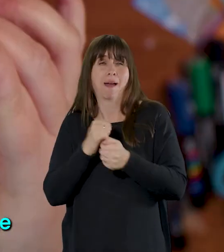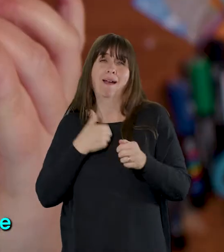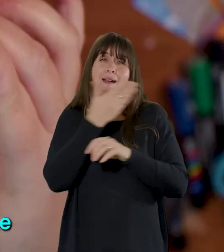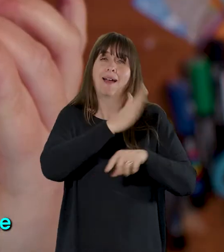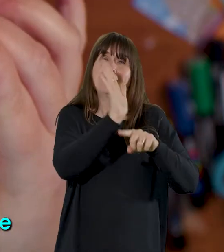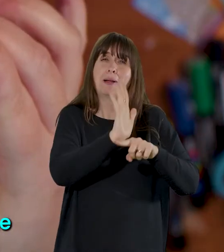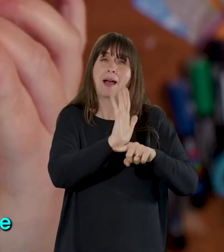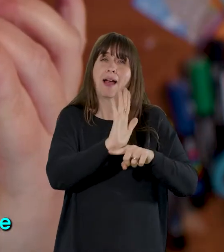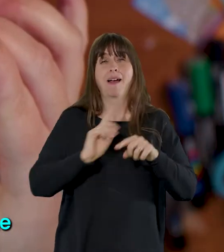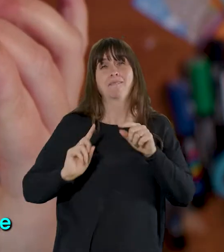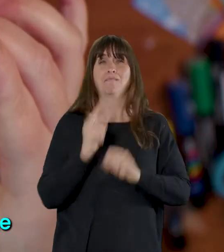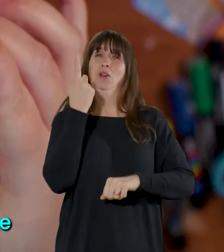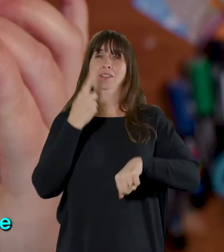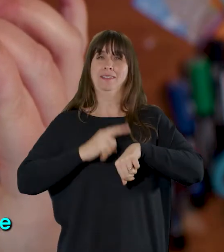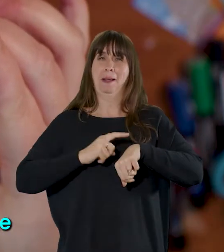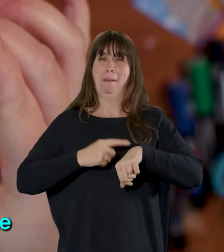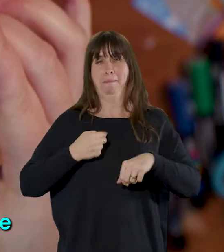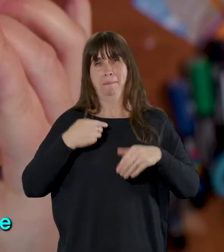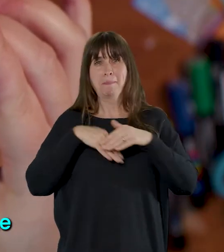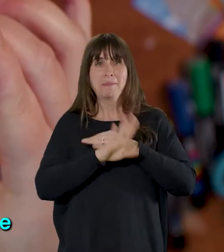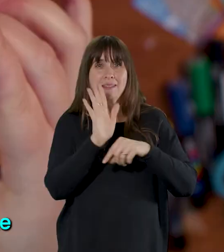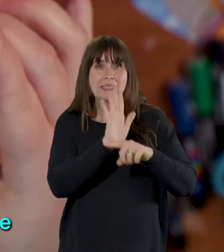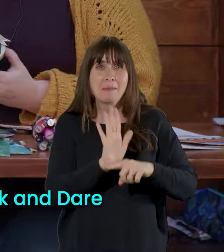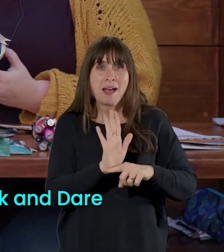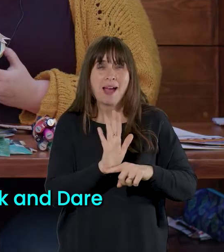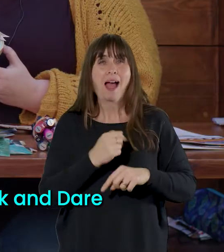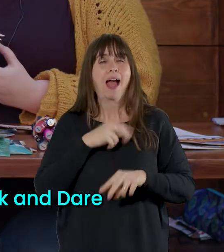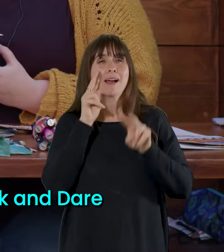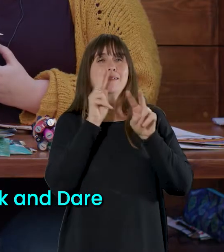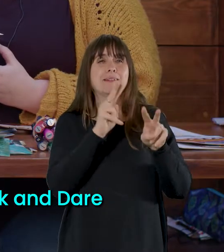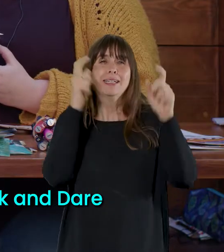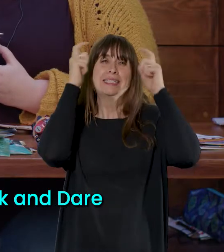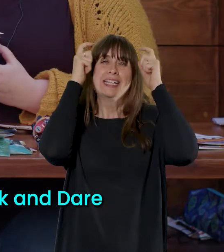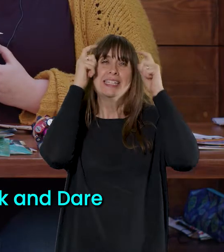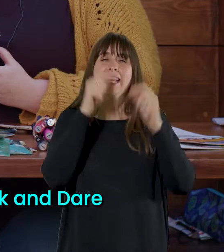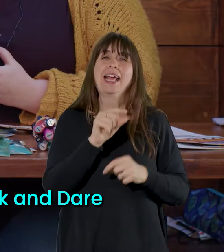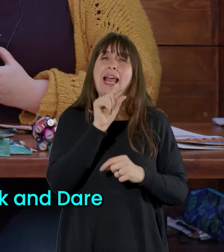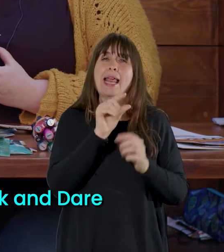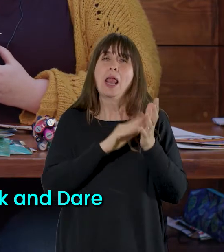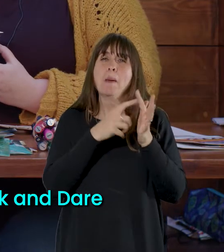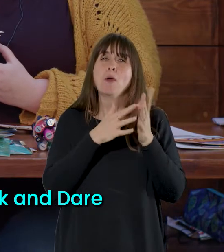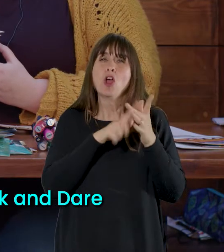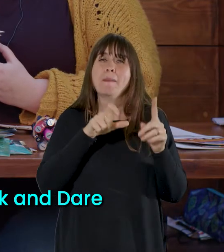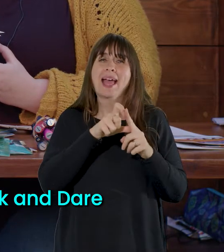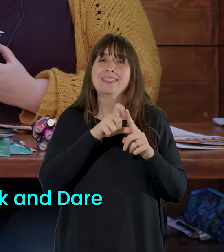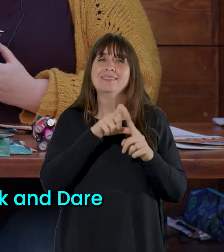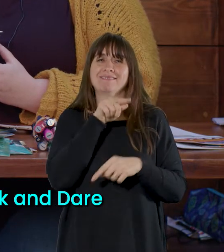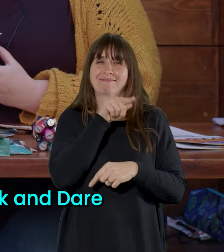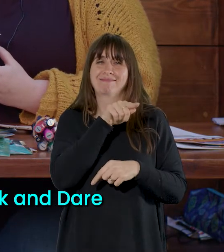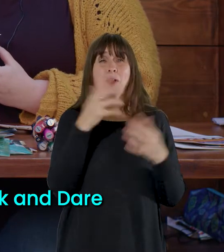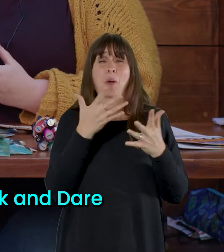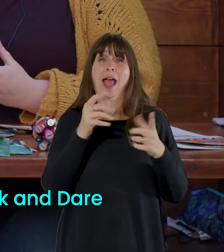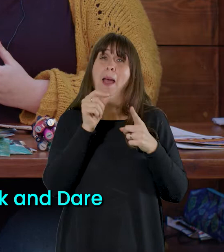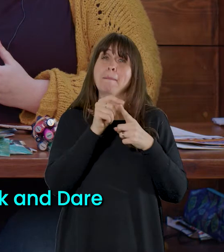I i'r cinema am y tro cyntaf I weld The Little Mermaid gan Disney, a oedd hwnna yn y theatr